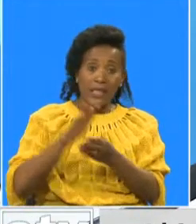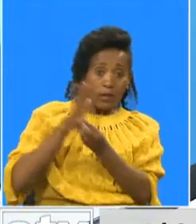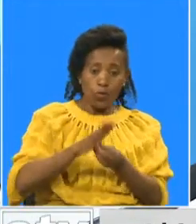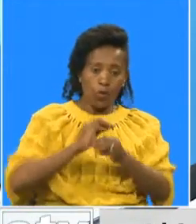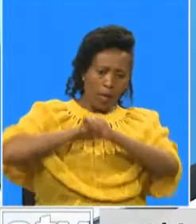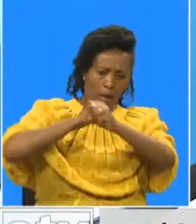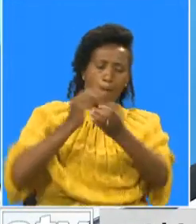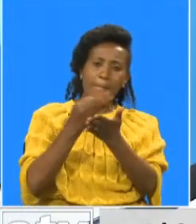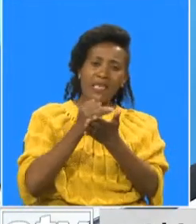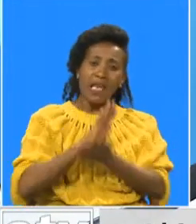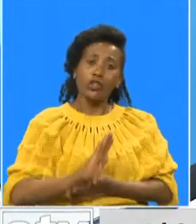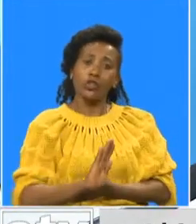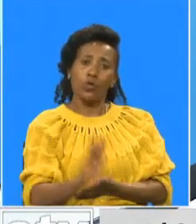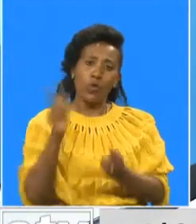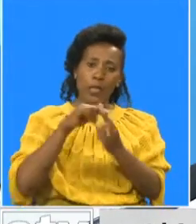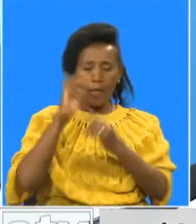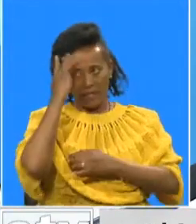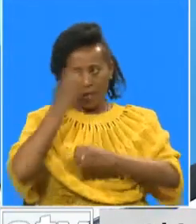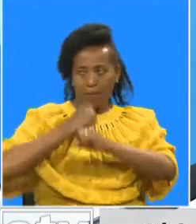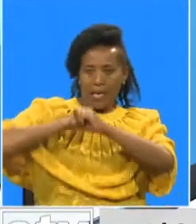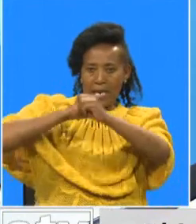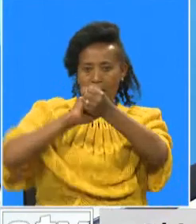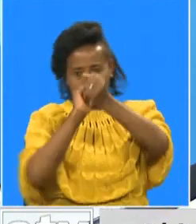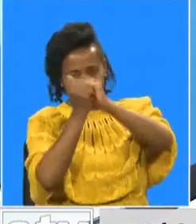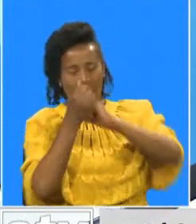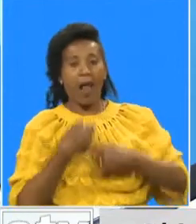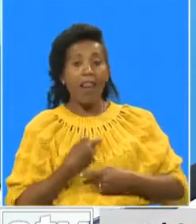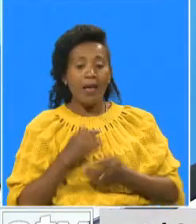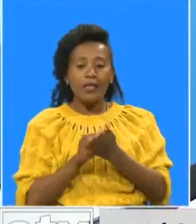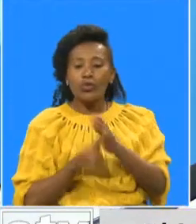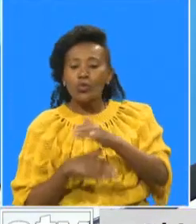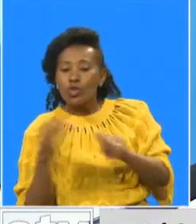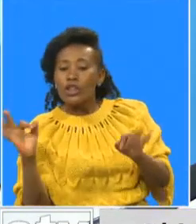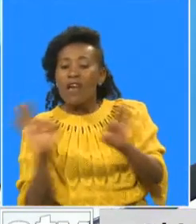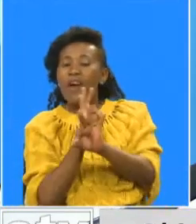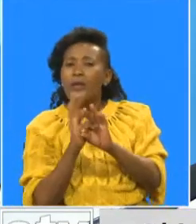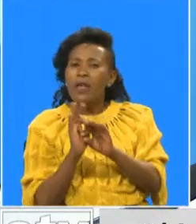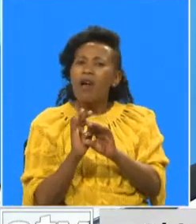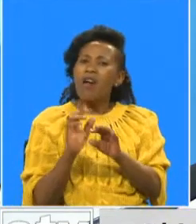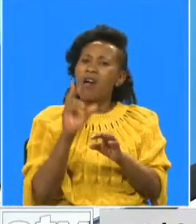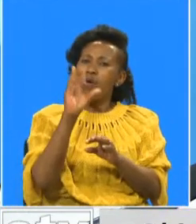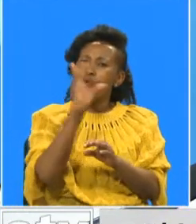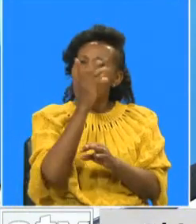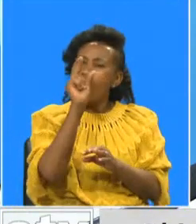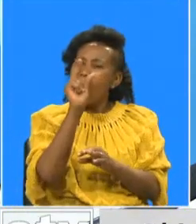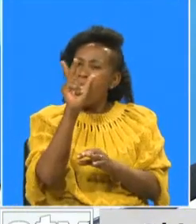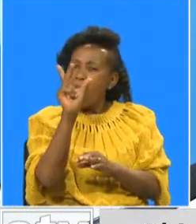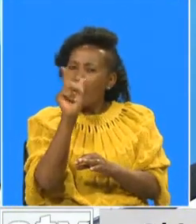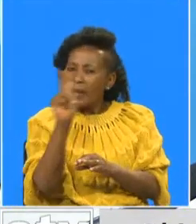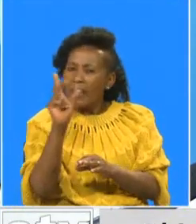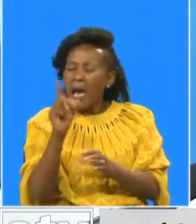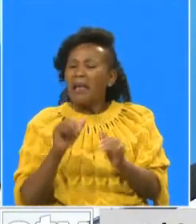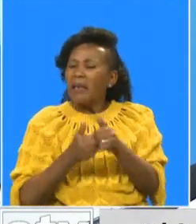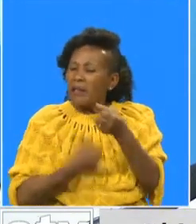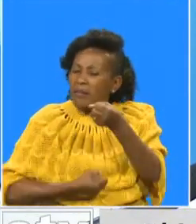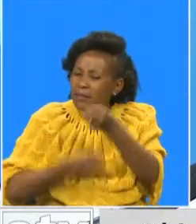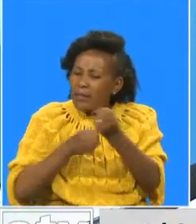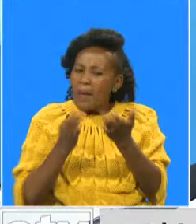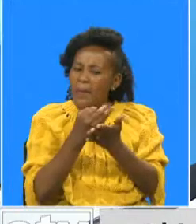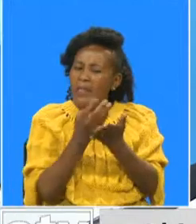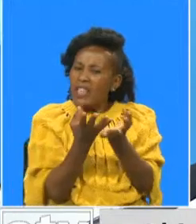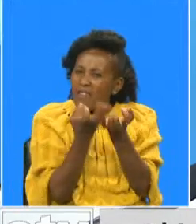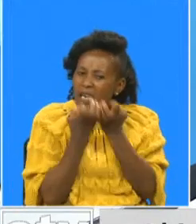ለመቋቋም ምርታቸውን ወደ በሽታው መከላከያ ዞሩ አሉ። ከዚህ ውጭ የሆኑ ፋብሪካዎች፣ ኩባንያዎችስ እንዴት ነው የሚደገፉት? እነዚህ